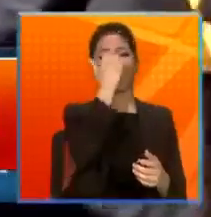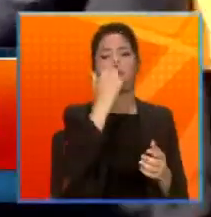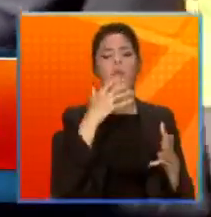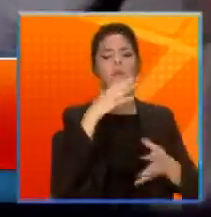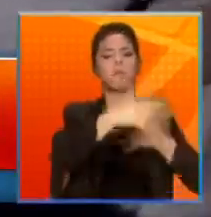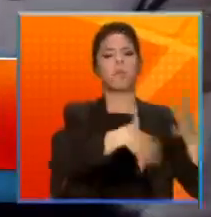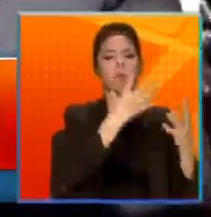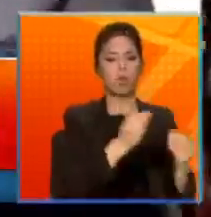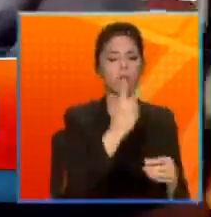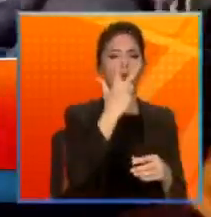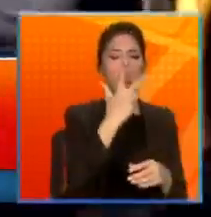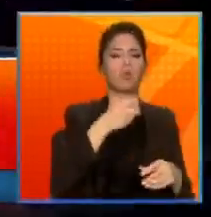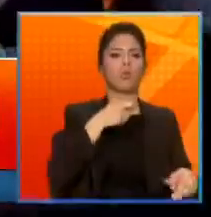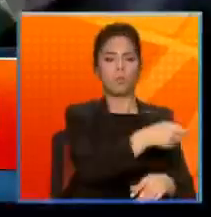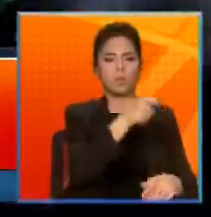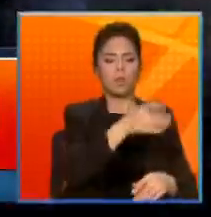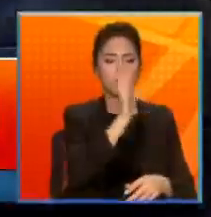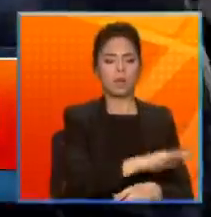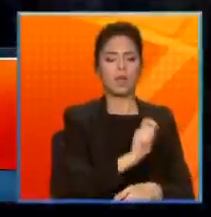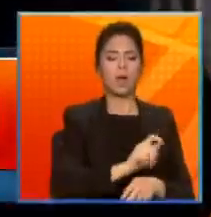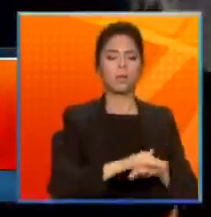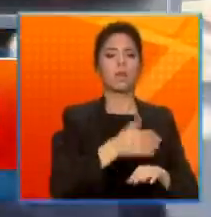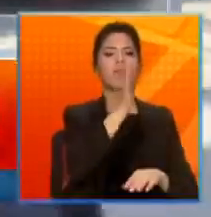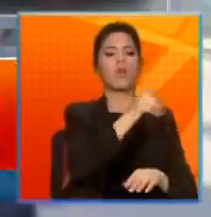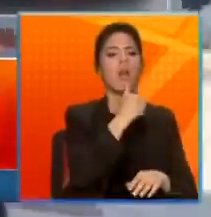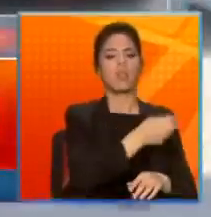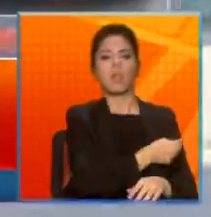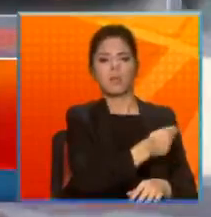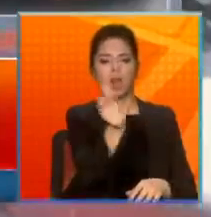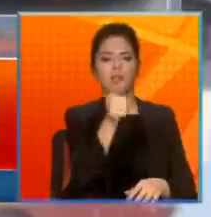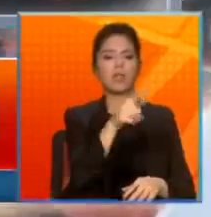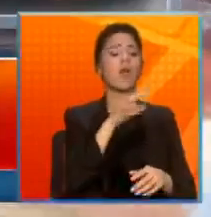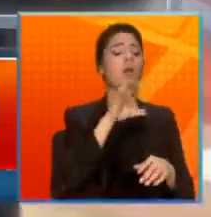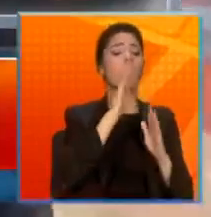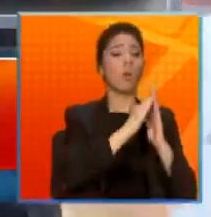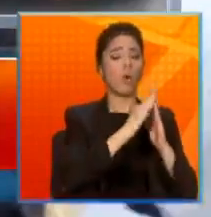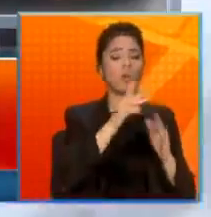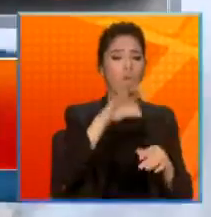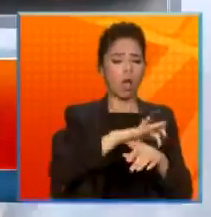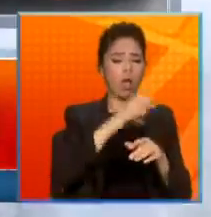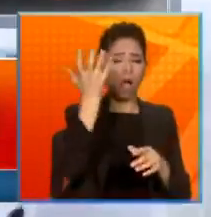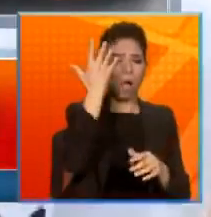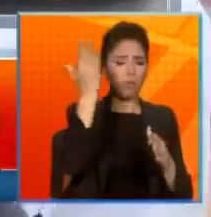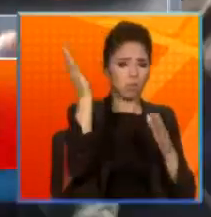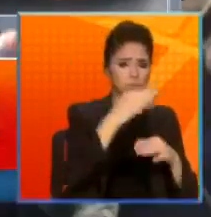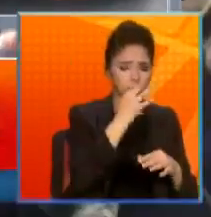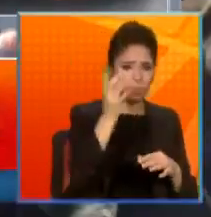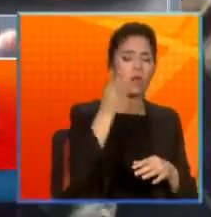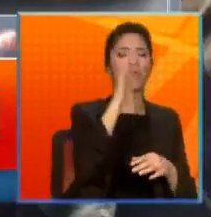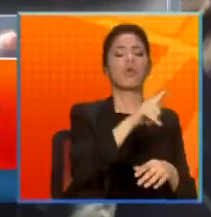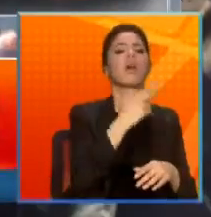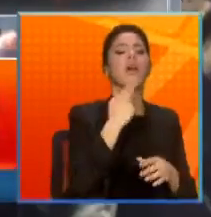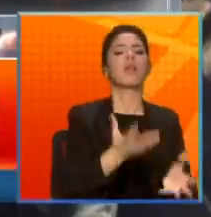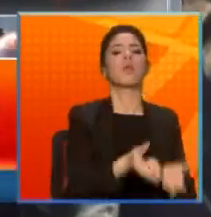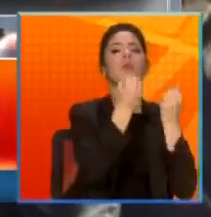Fidan eşini 3 yerinden bıçaklayarak kaçtı. Komşuları ambulans çağırdı. Hastaneye kaldırıldı. Ama genç kadın